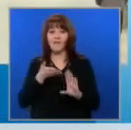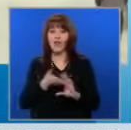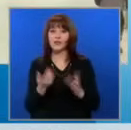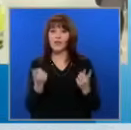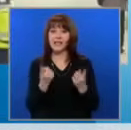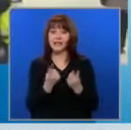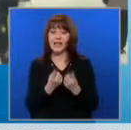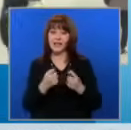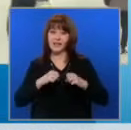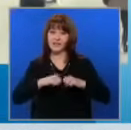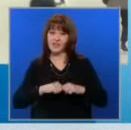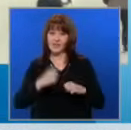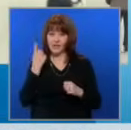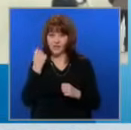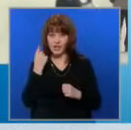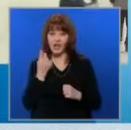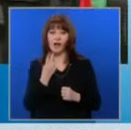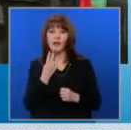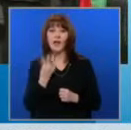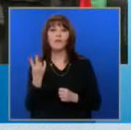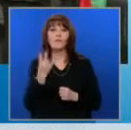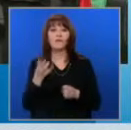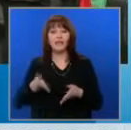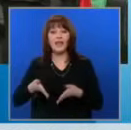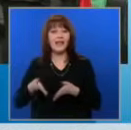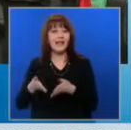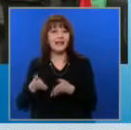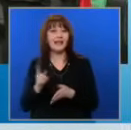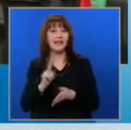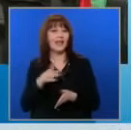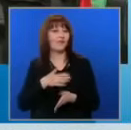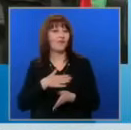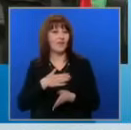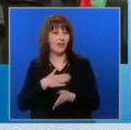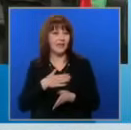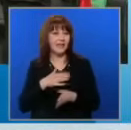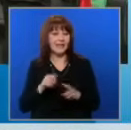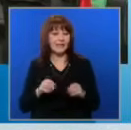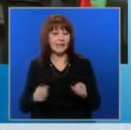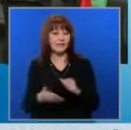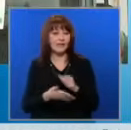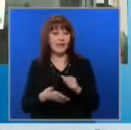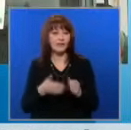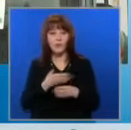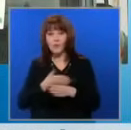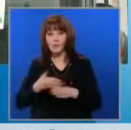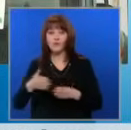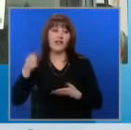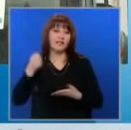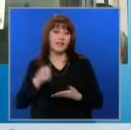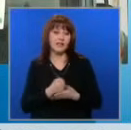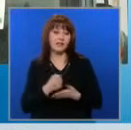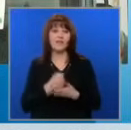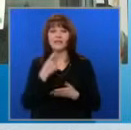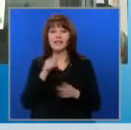срещата с властта вчера. И по втората линия, недоволните земеделци продължават да настояват за оставката на ресорния